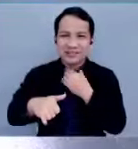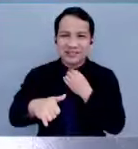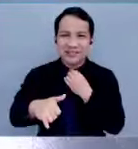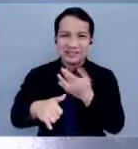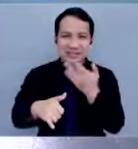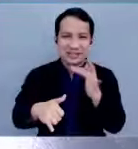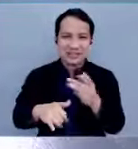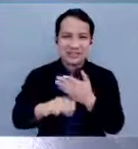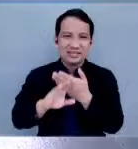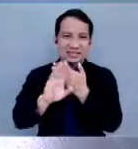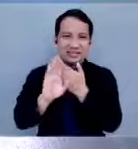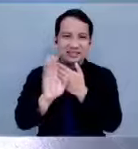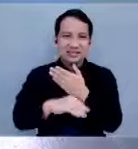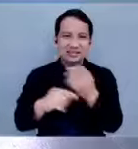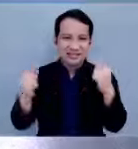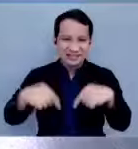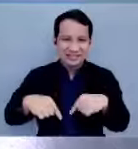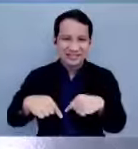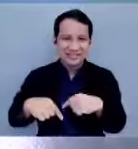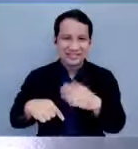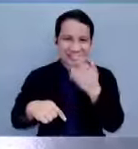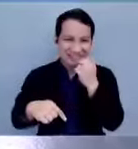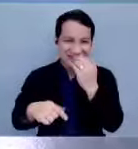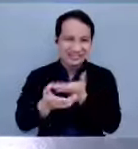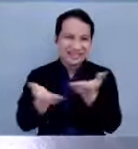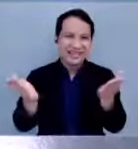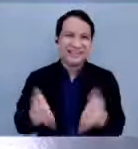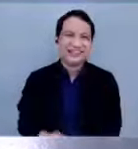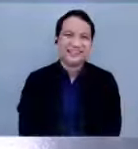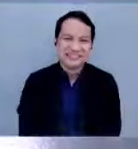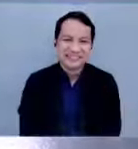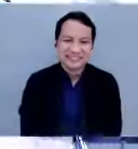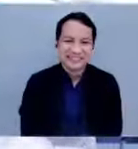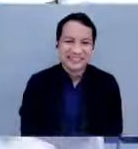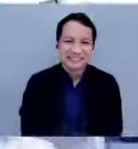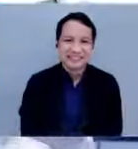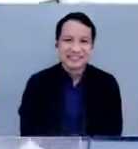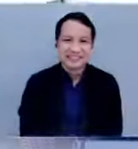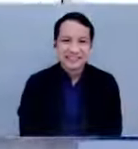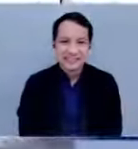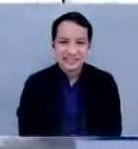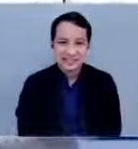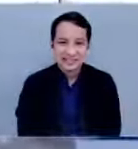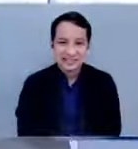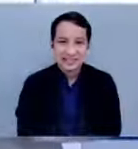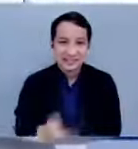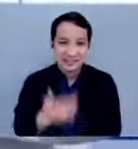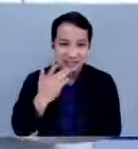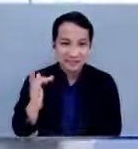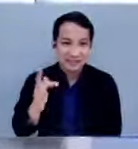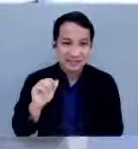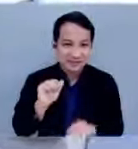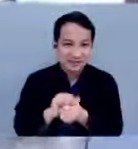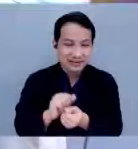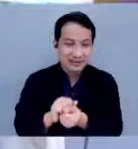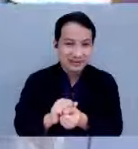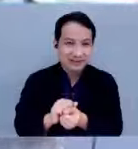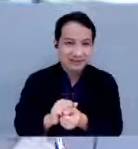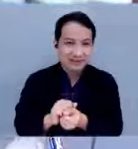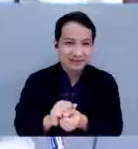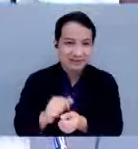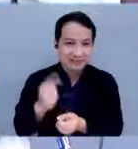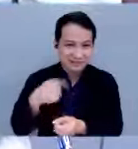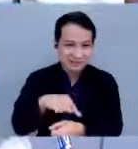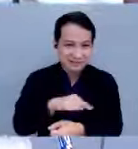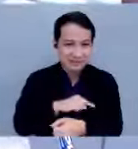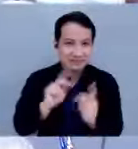bumalik. Ay, grabe. Okay. Actually, hindi lang si Jester ang may paborito sa inyo. Ayun. Kaming lahat kami. Kinikilig kami